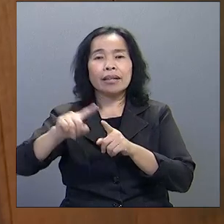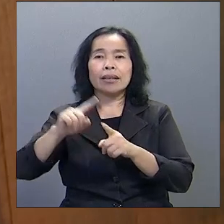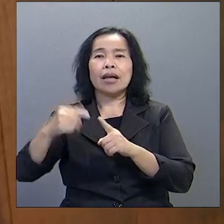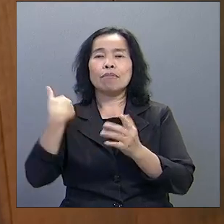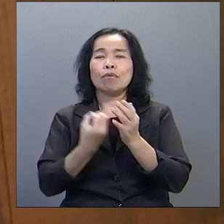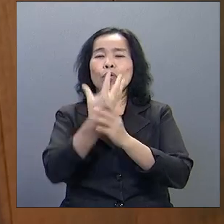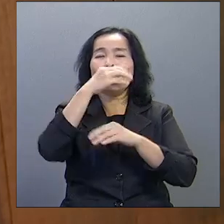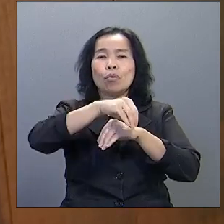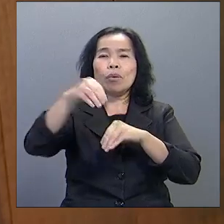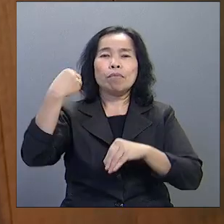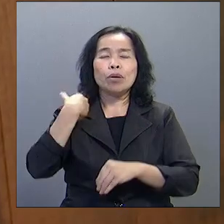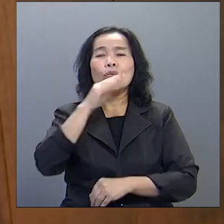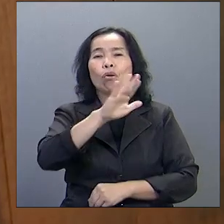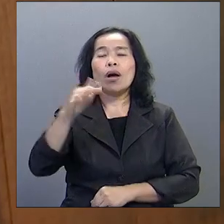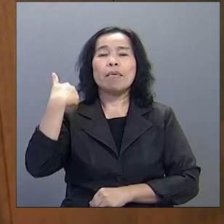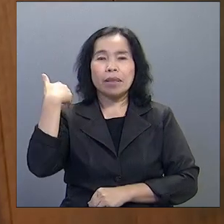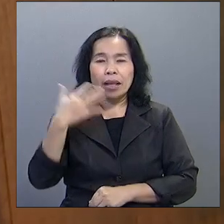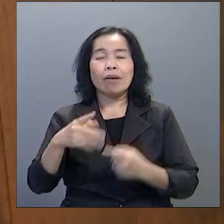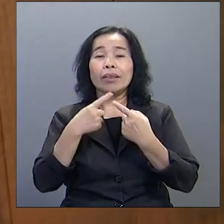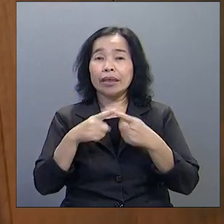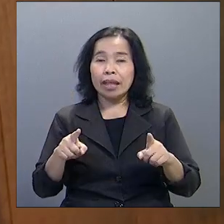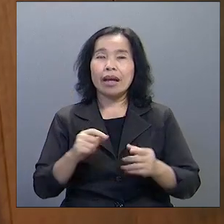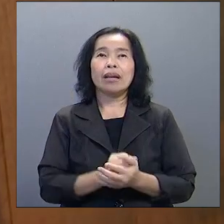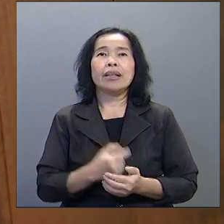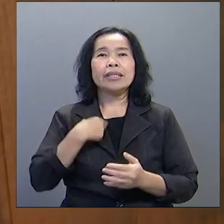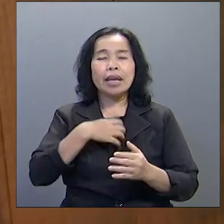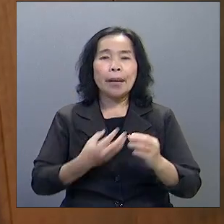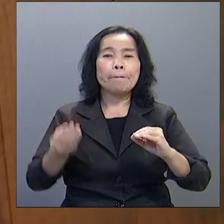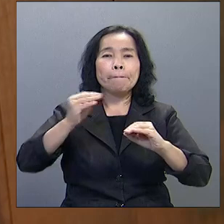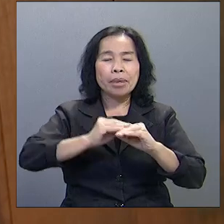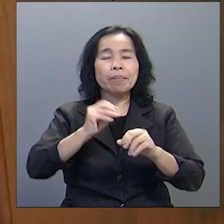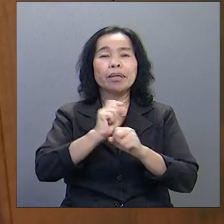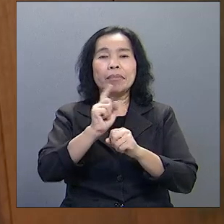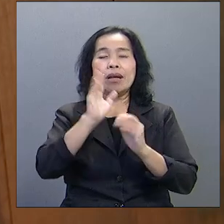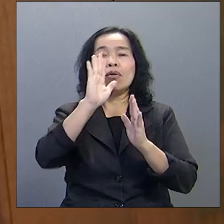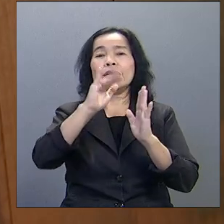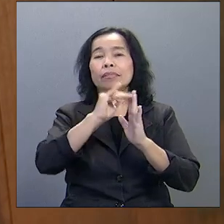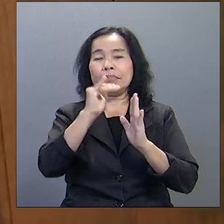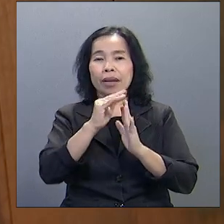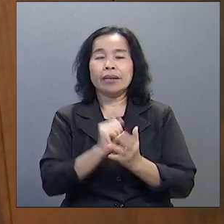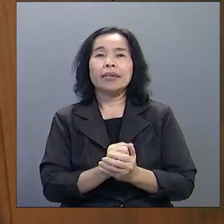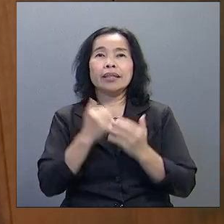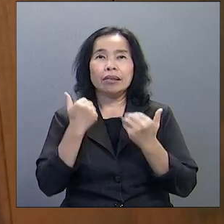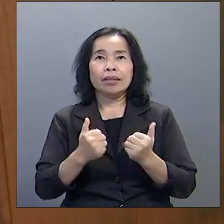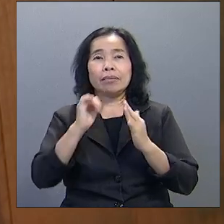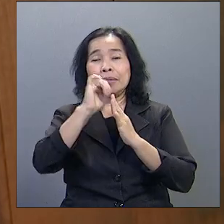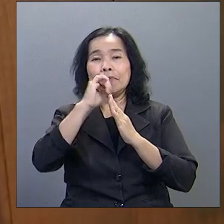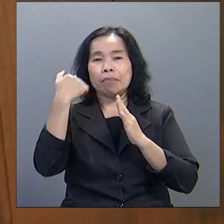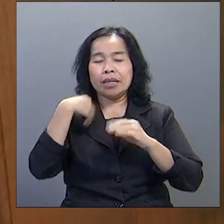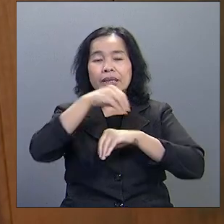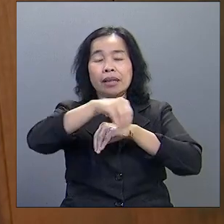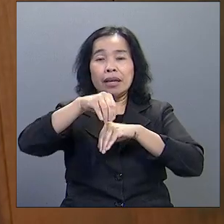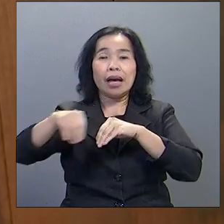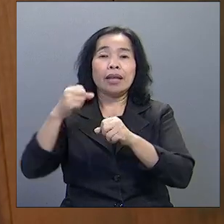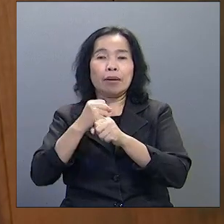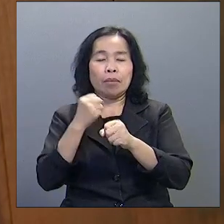ผลิตภัณฑ์ของเขาอยู่แล้วฮะแต่ว่าเขาไม่รู้ว่าจะไปเพิ่มมูลค่าให้กับมันยังไงครับตอนนี้เราก็มีเครือข่ายที่เราทำงานร่วม